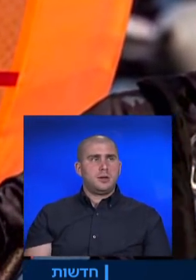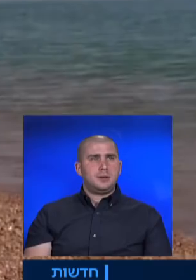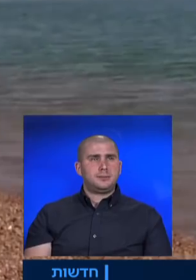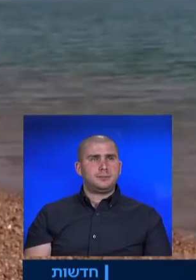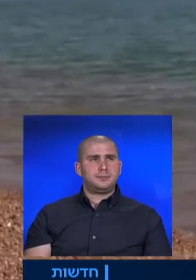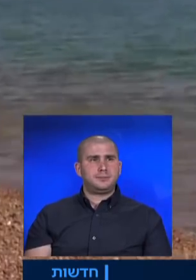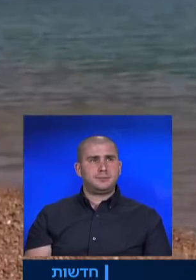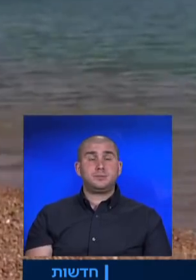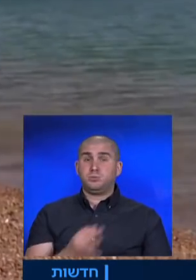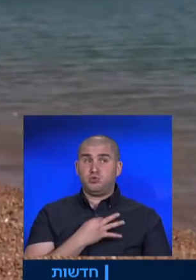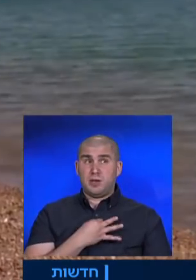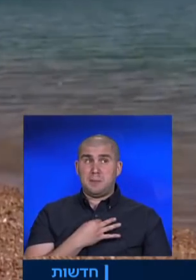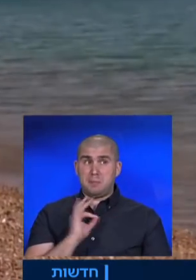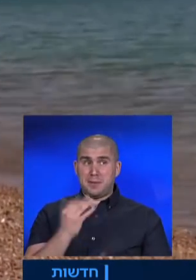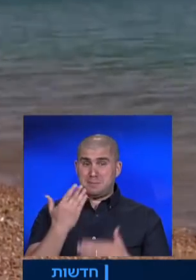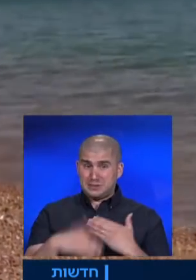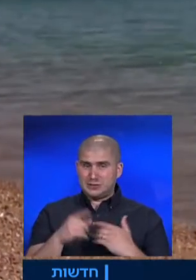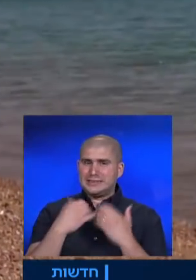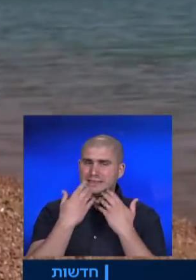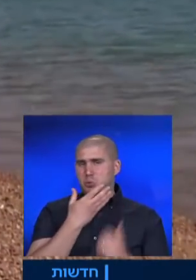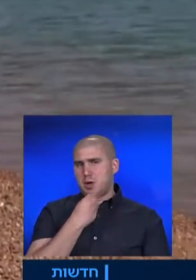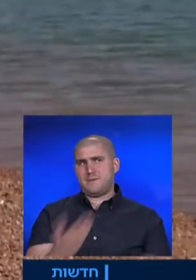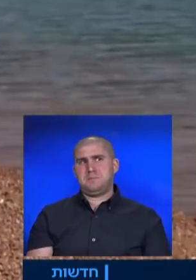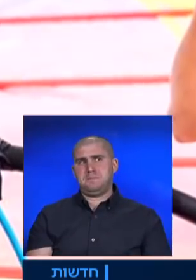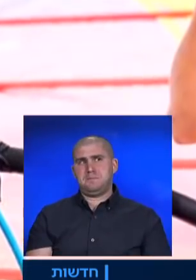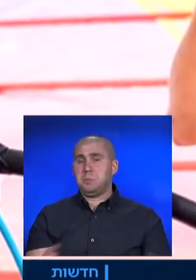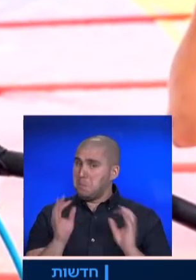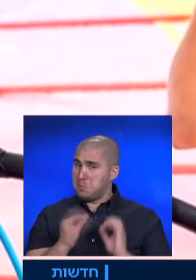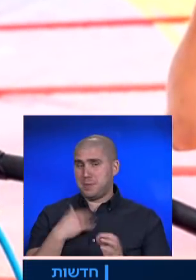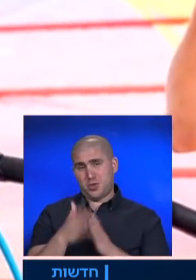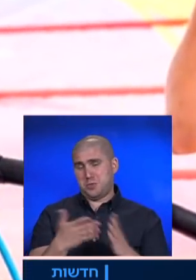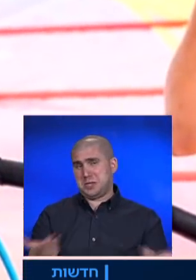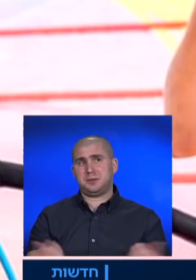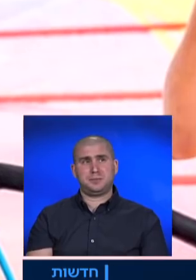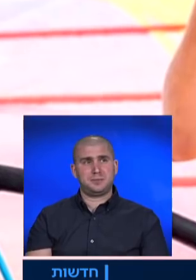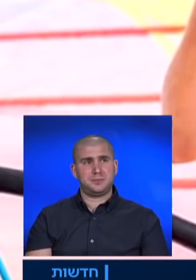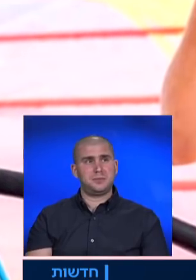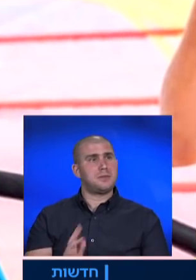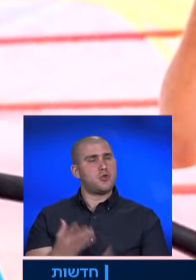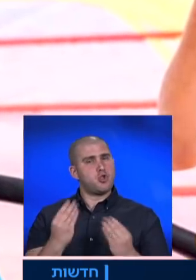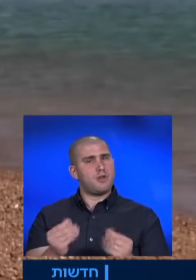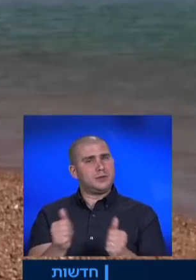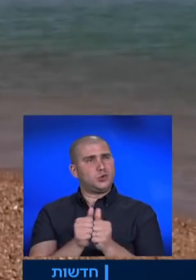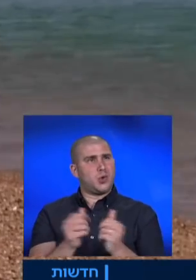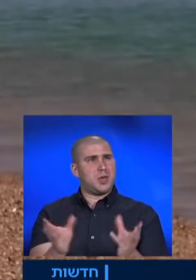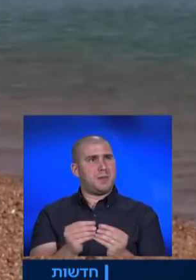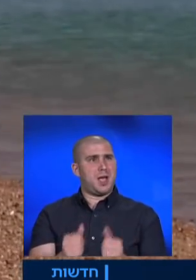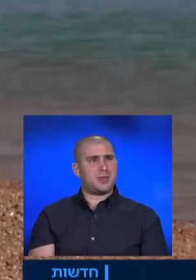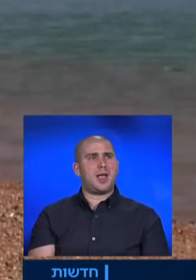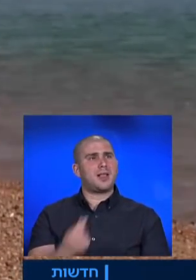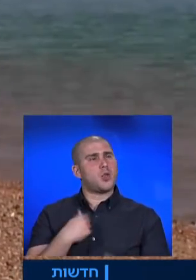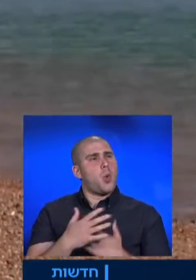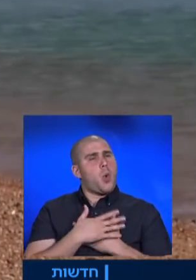בשבילי, בסופו של יום, זה סיפור יפה. באמת אני אומרת לך, ממש טוב לנו בזוגיות ביחד. אנחנו אוהבים, אנחנו